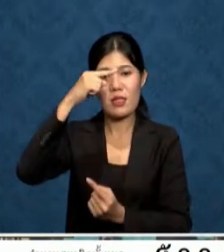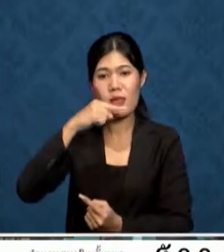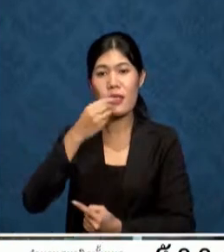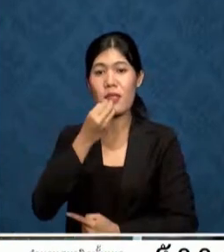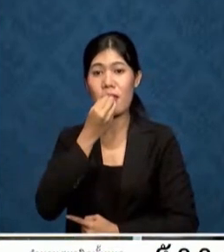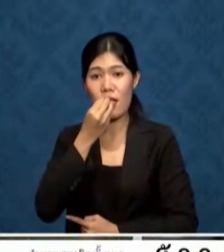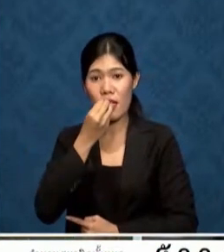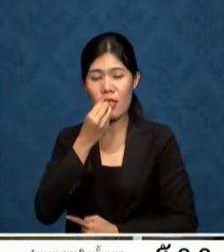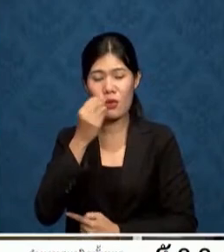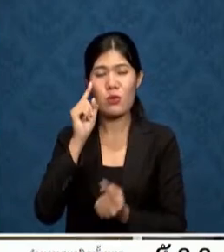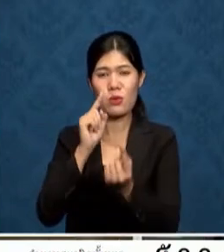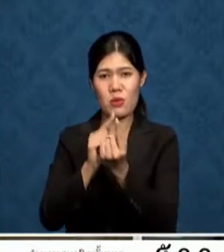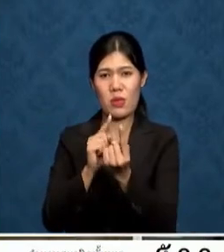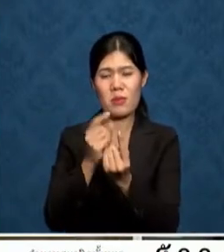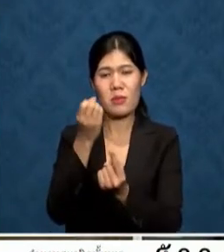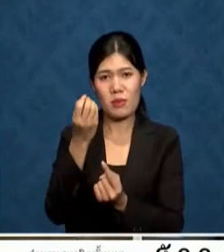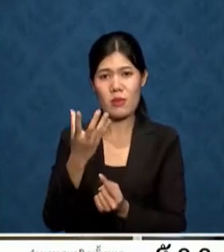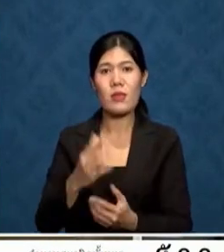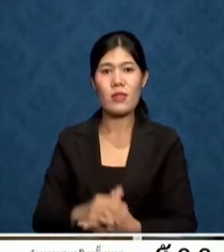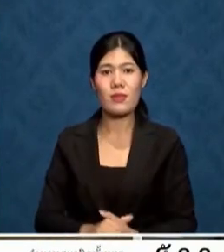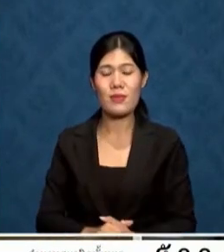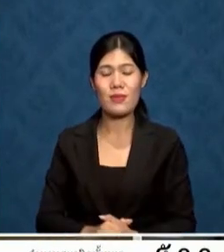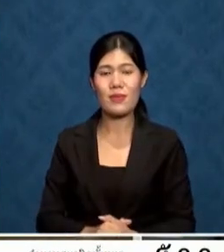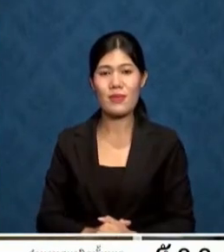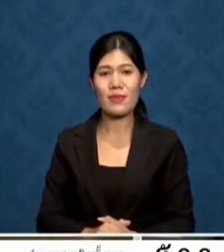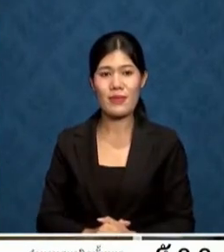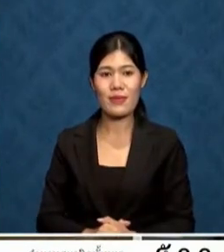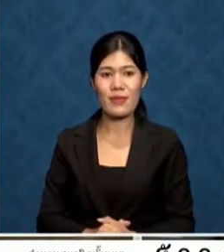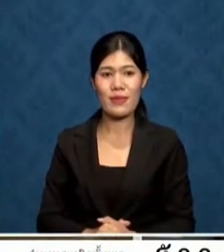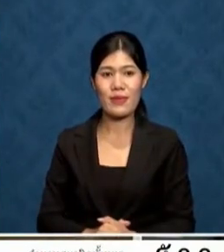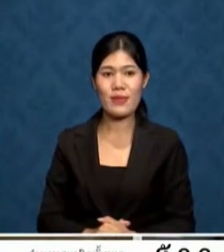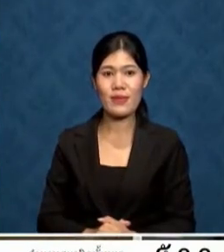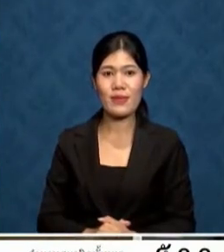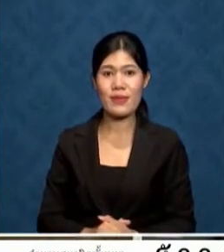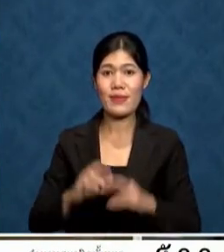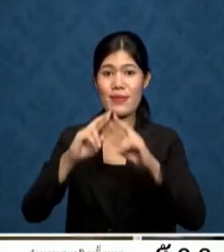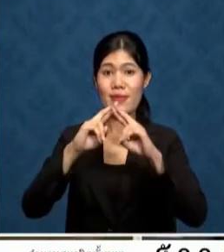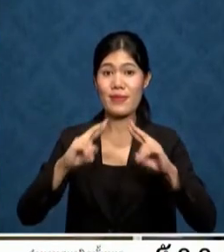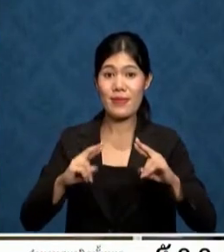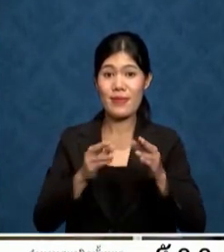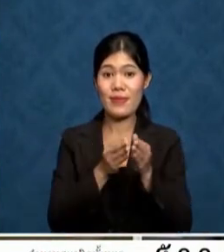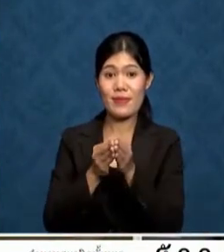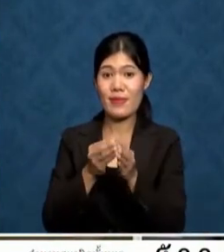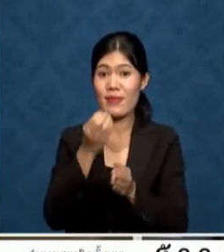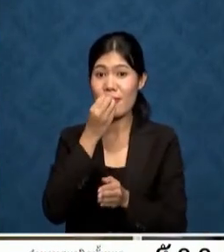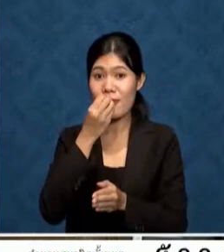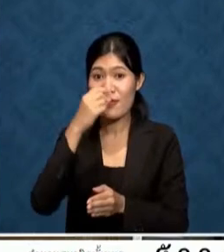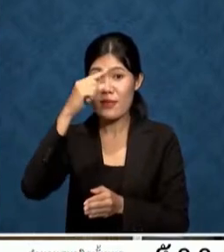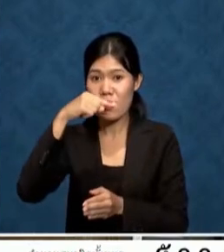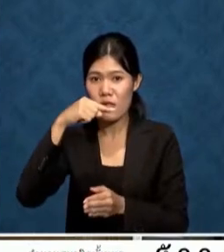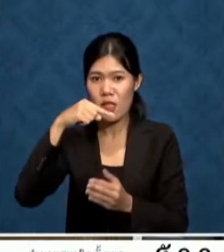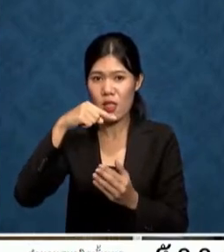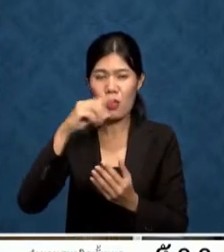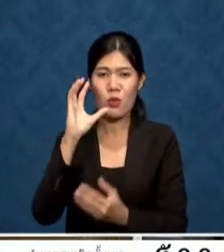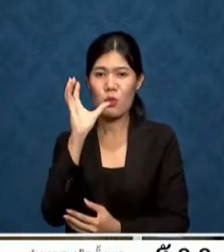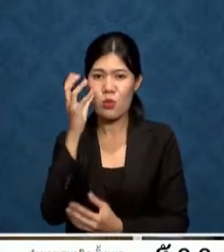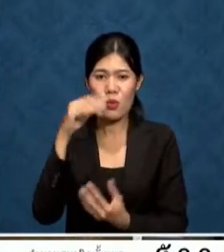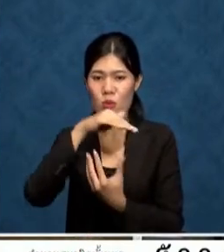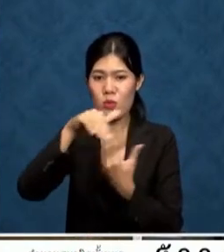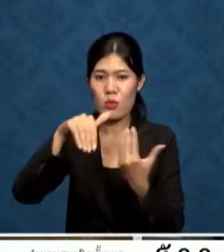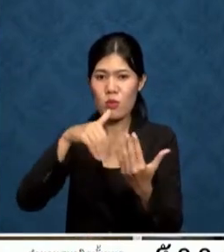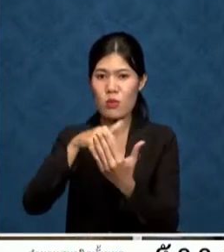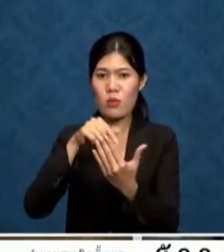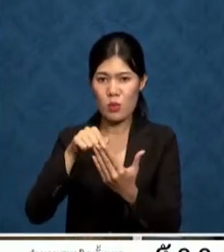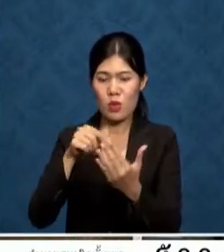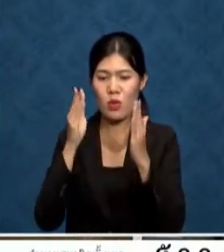ที่ที่มากๆแล้วนะครับแล้วก็ตัวร้านอาหารไทยเองที่มีอยู่ทั่วโลกผมคิดว่าชาวต่างชาติก็สามารถ